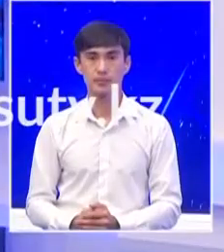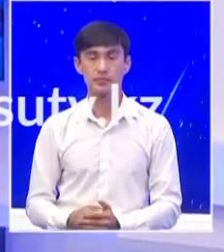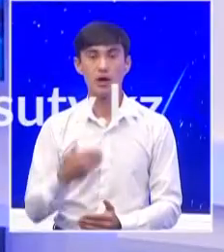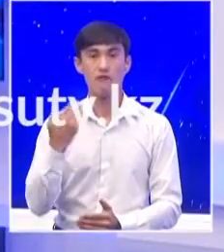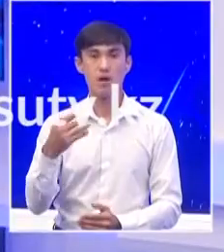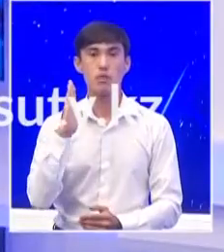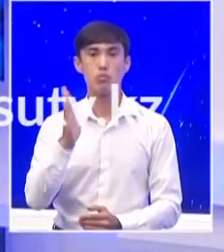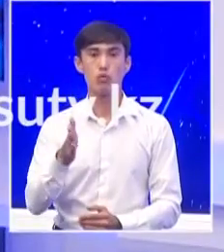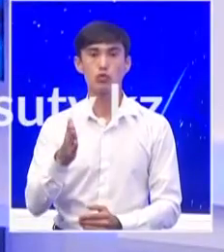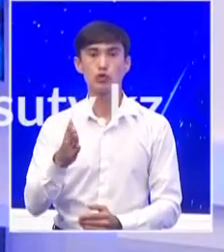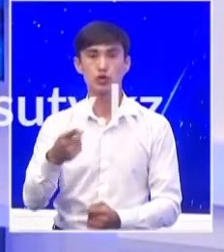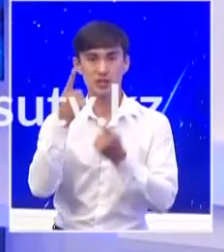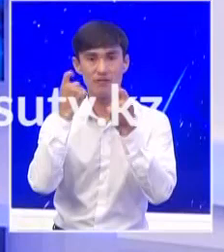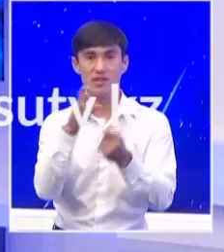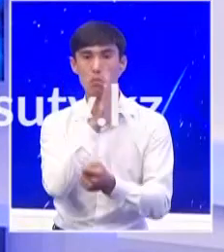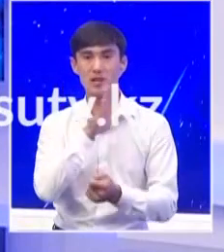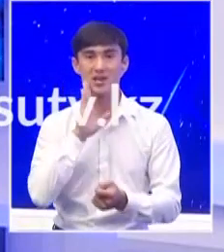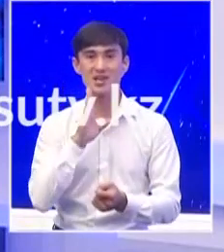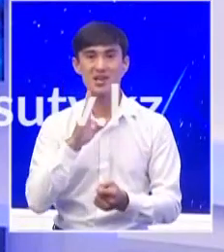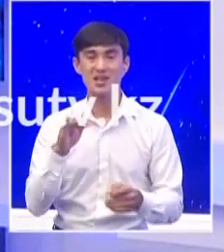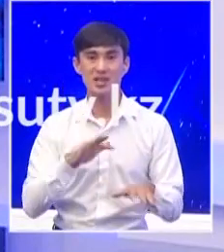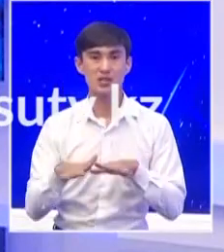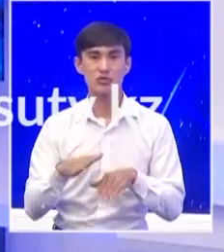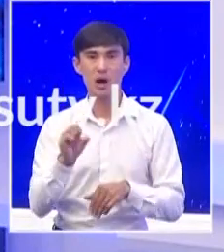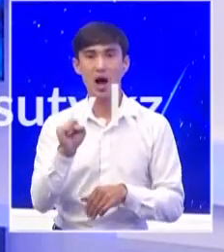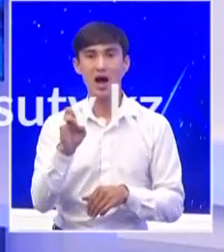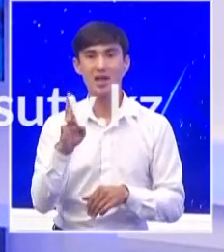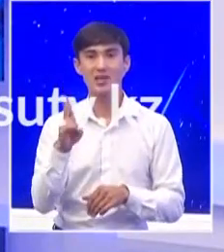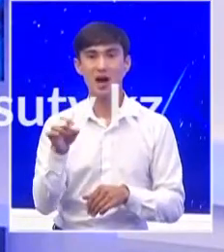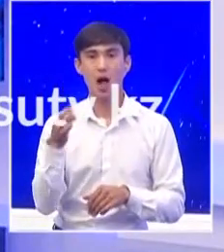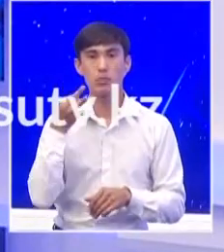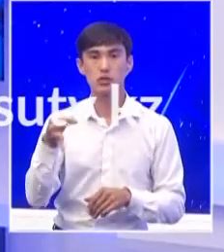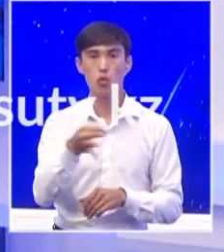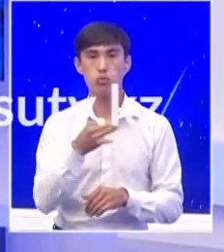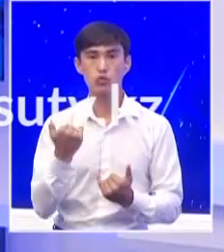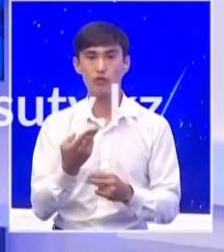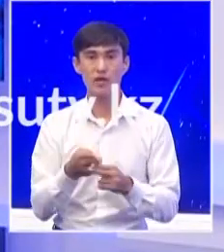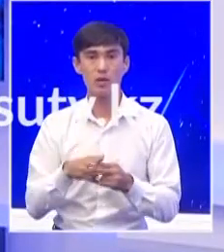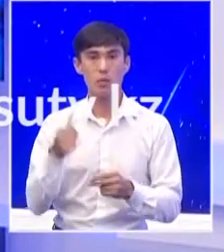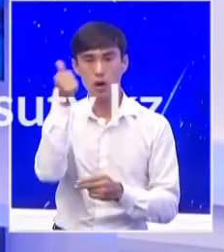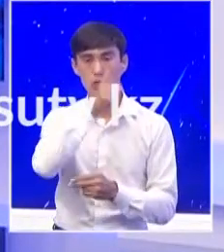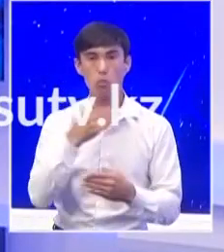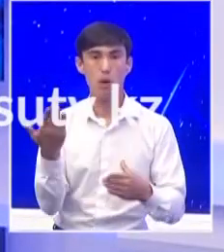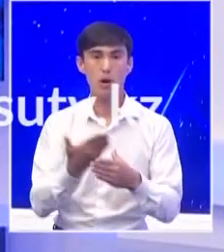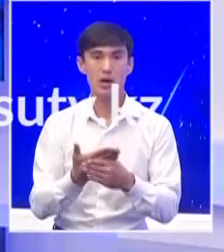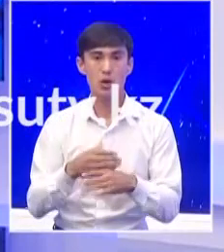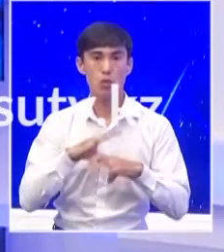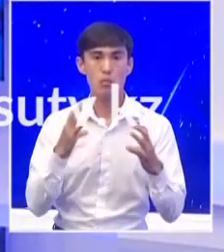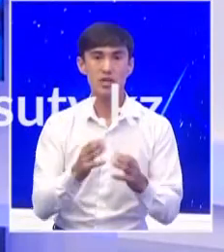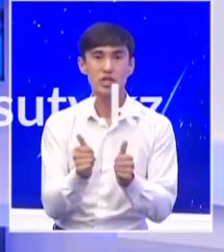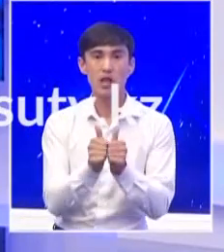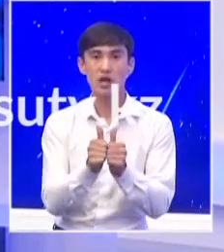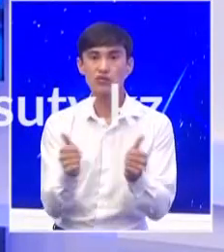Во имя будущего. Советы матерей, действующие при АНК Алматинской области, уже в этом году помогли уберечь от